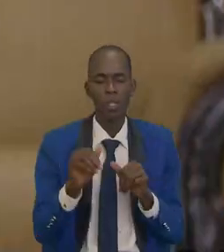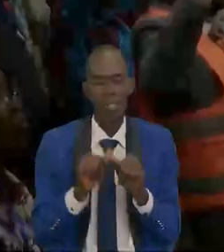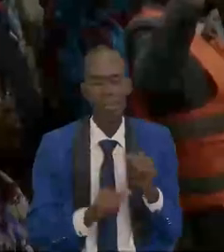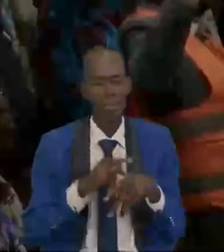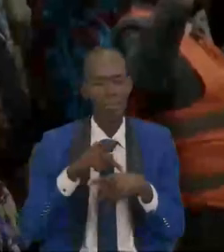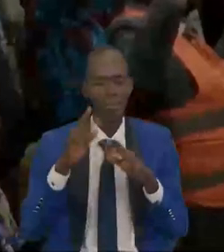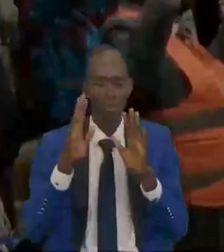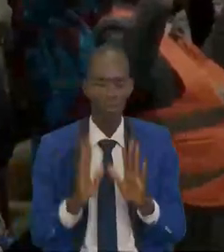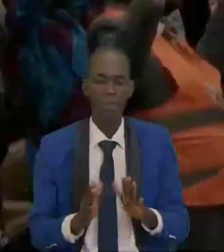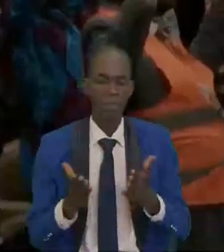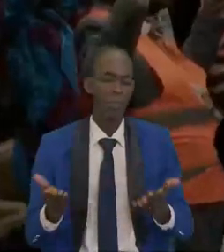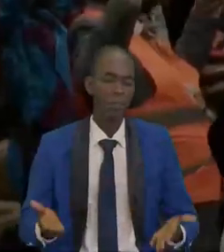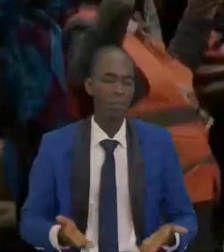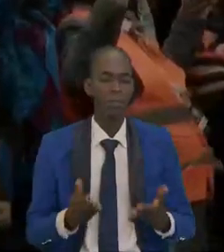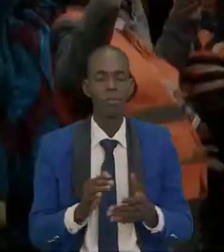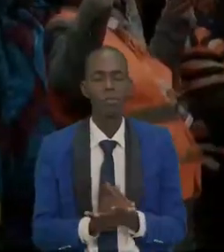ici.